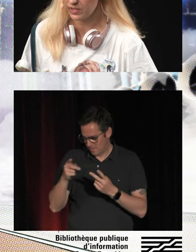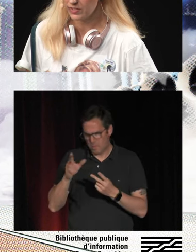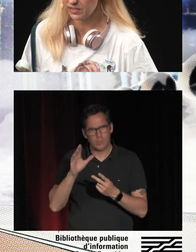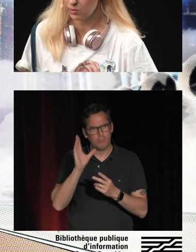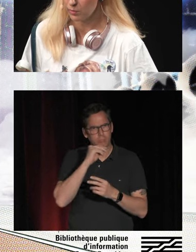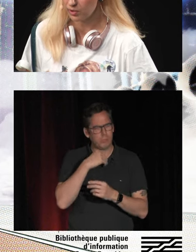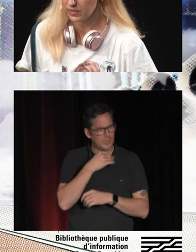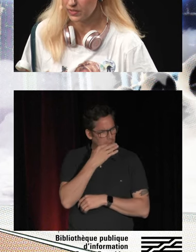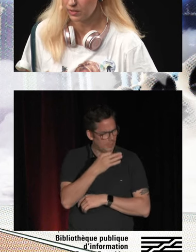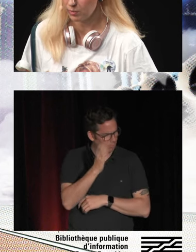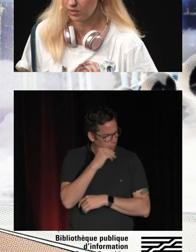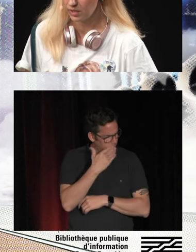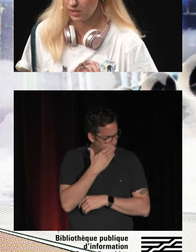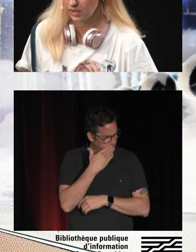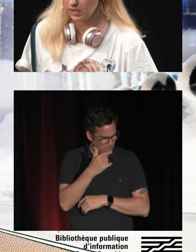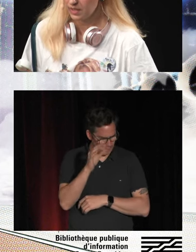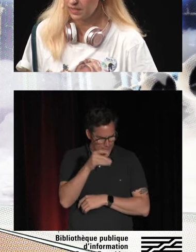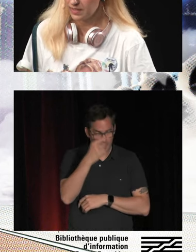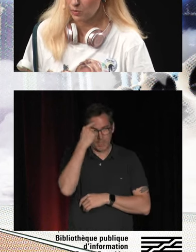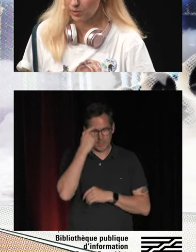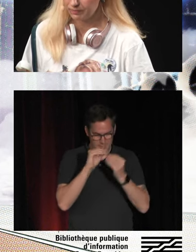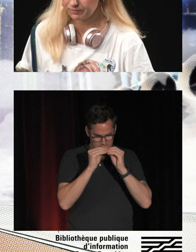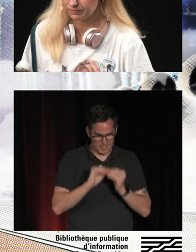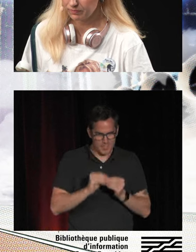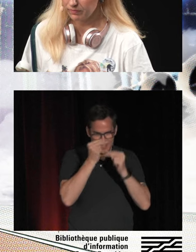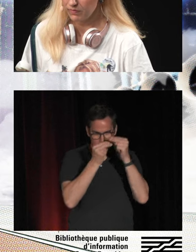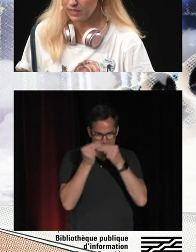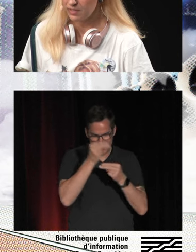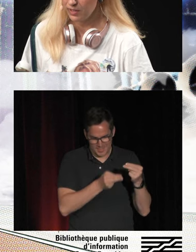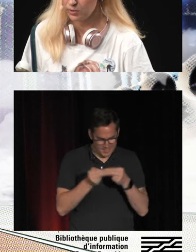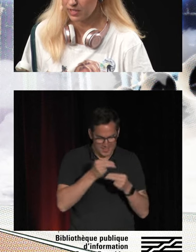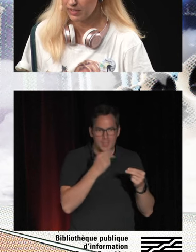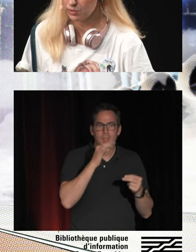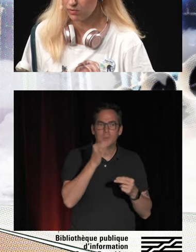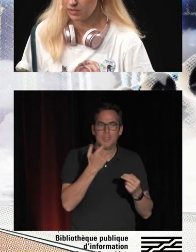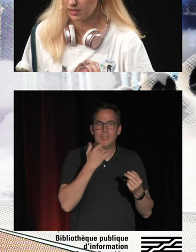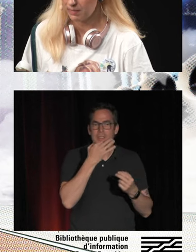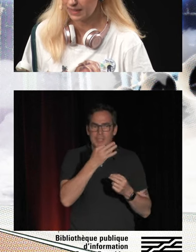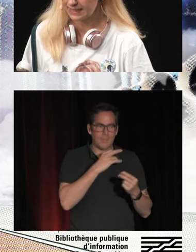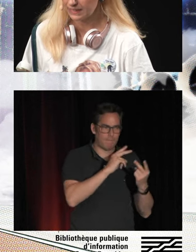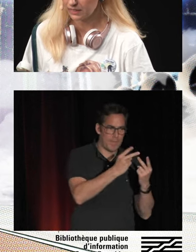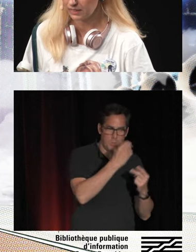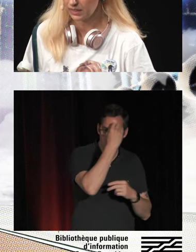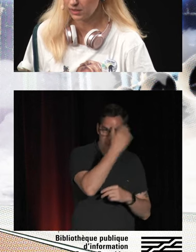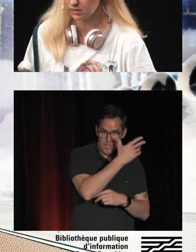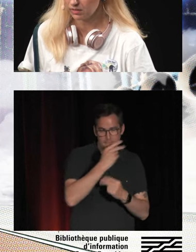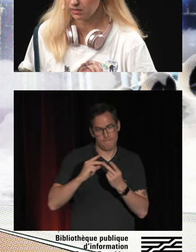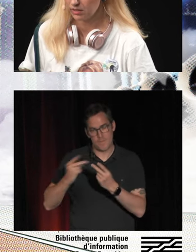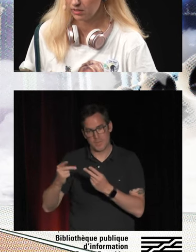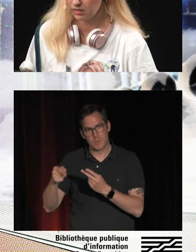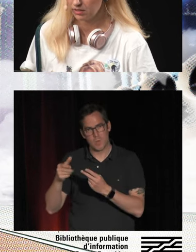qu'est-ce qu'on faisait ici? C'était quoi le plan? C'était ça le plan. C'était ça le plan. La différence entre les versions américaines et...